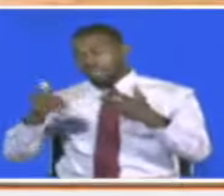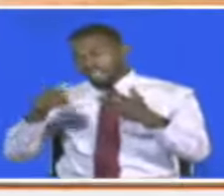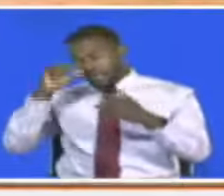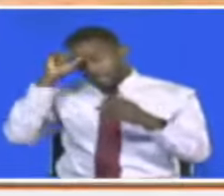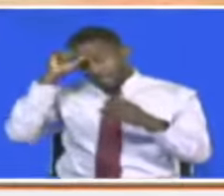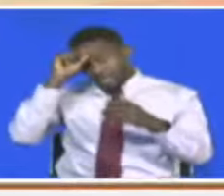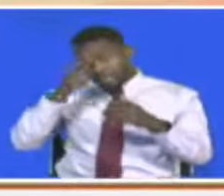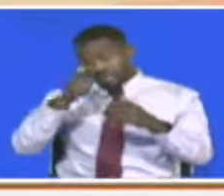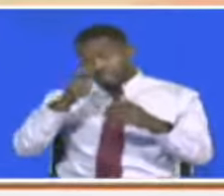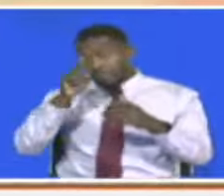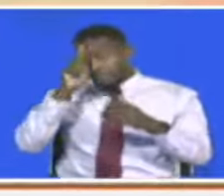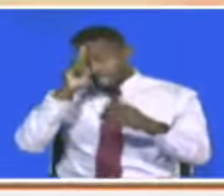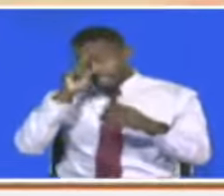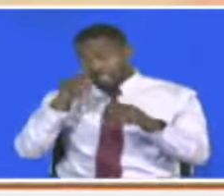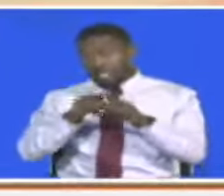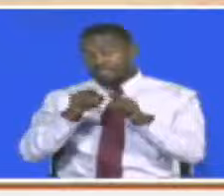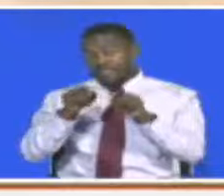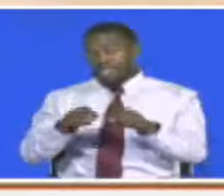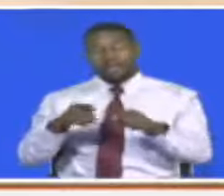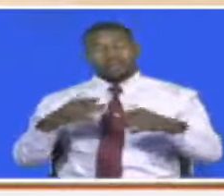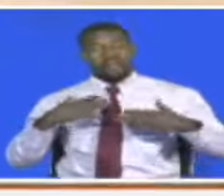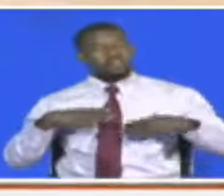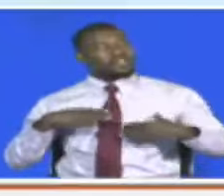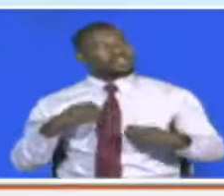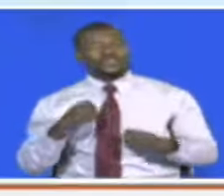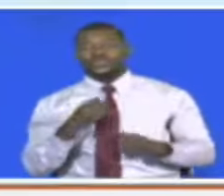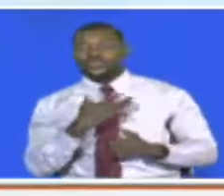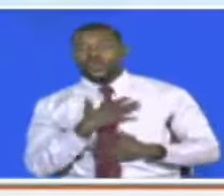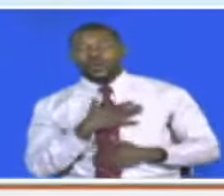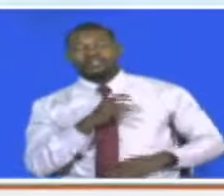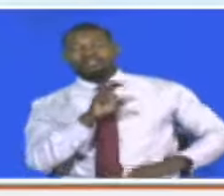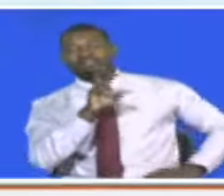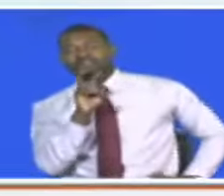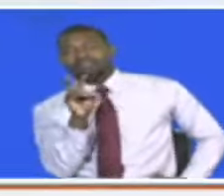Wenyeji wakishangazwa na jinsi shughuli hii huendeshwa.